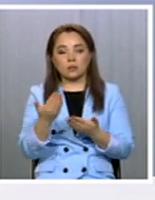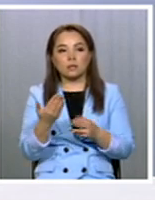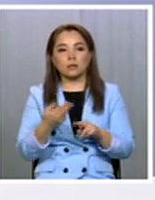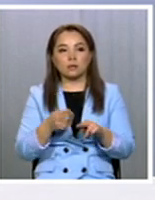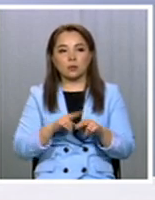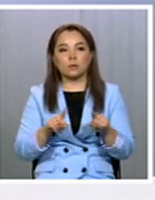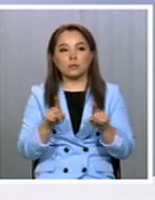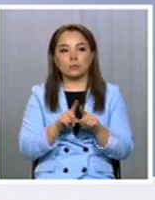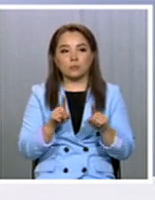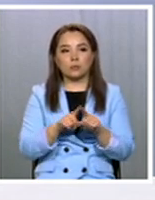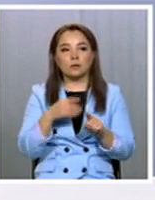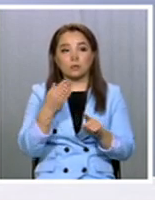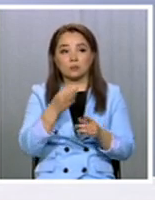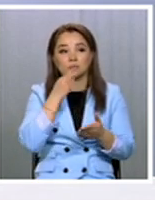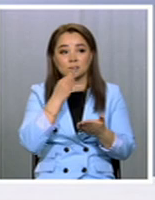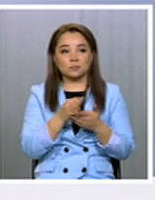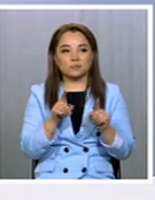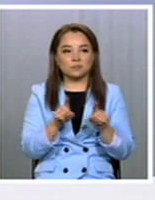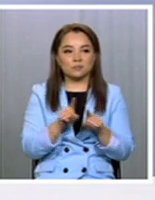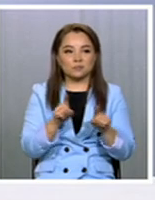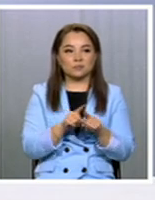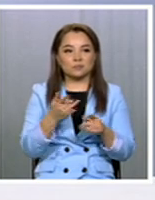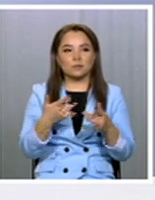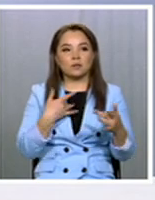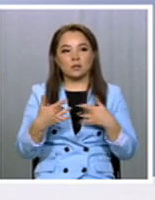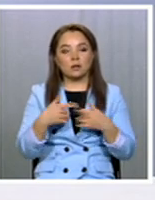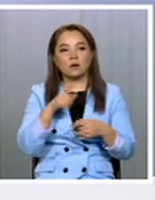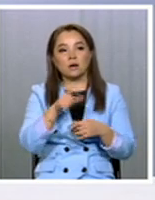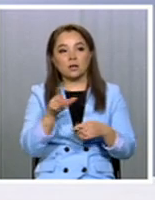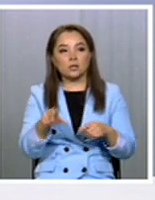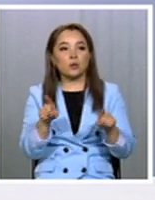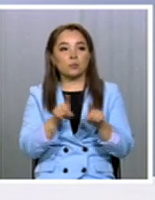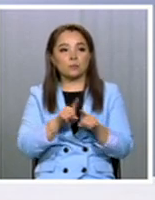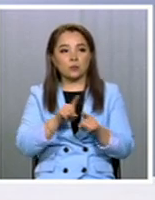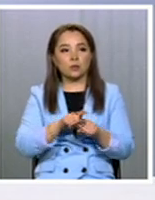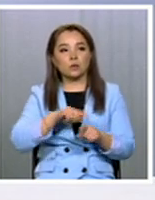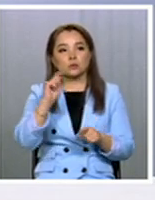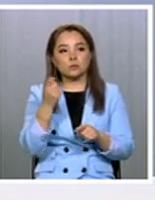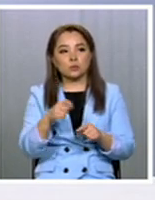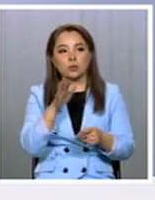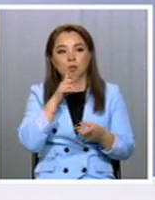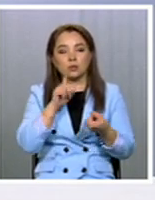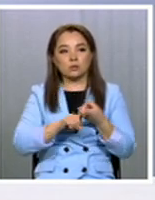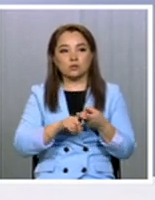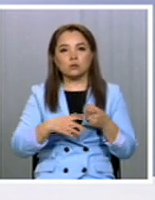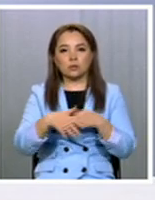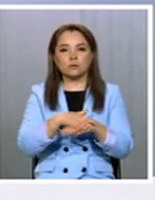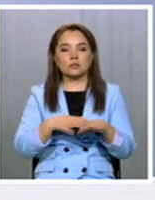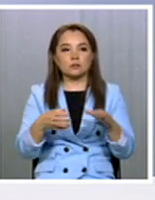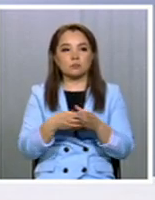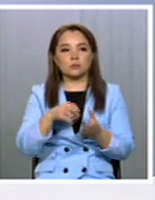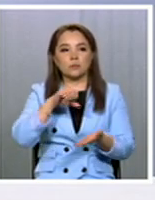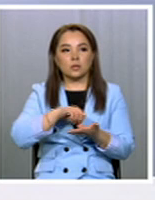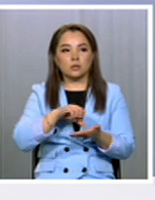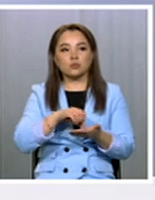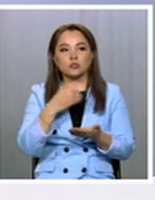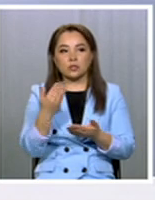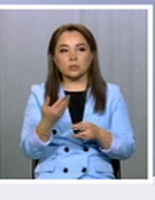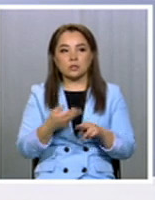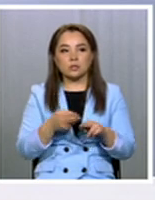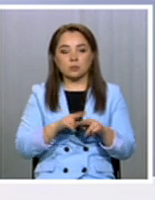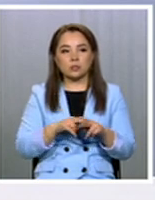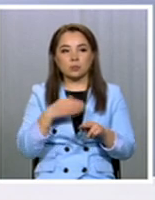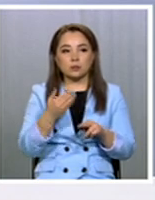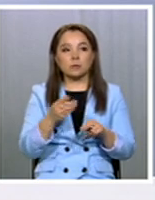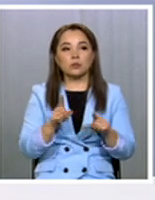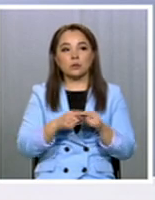қатар «Ел қорғаны» пьесасы азамат соғыс кезеңдегі оқиғаларға арналған. Ол қоғам қайраткері